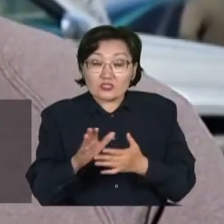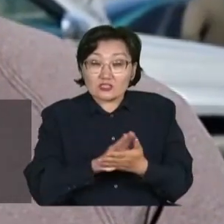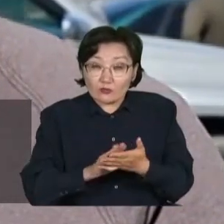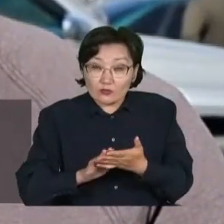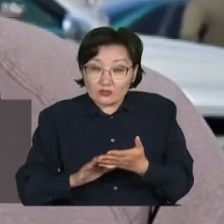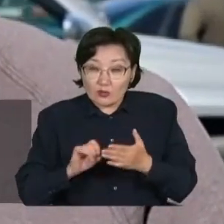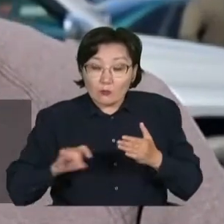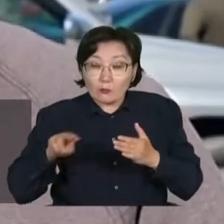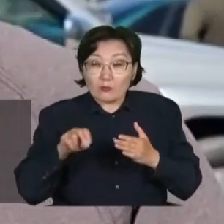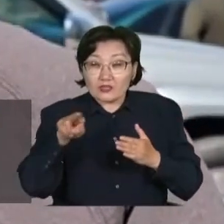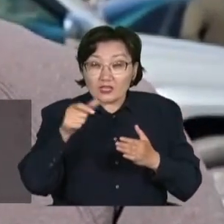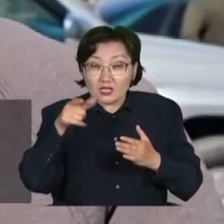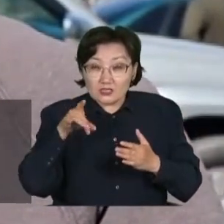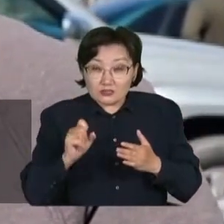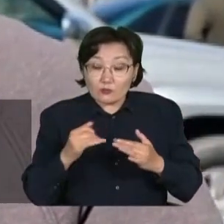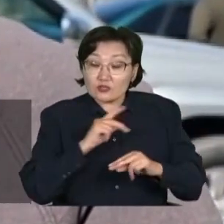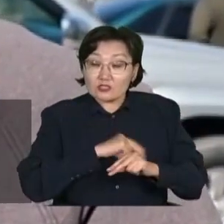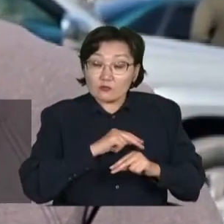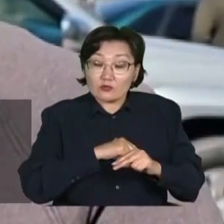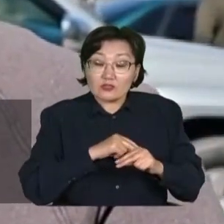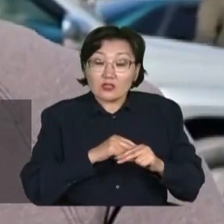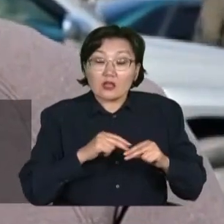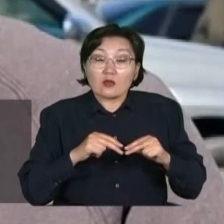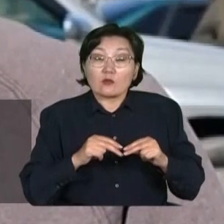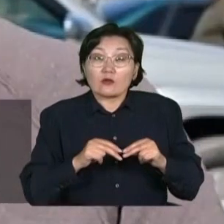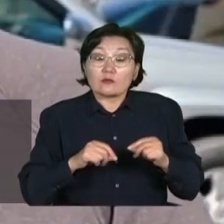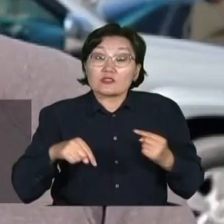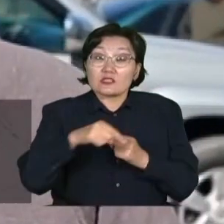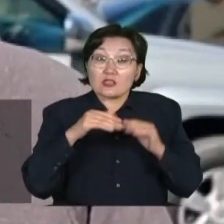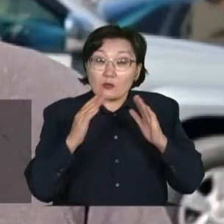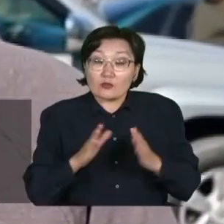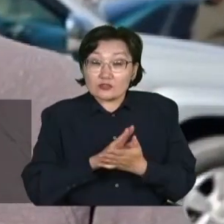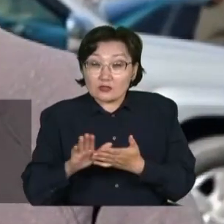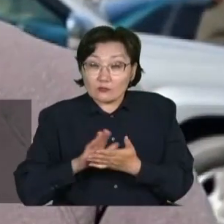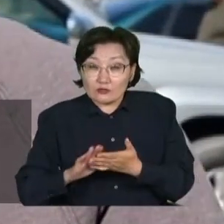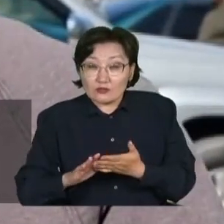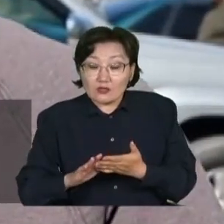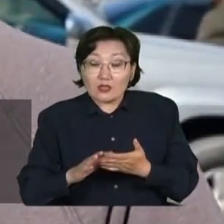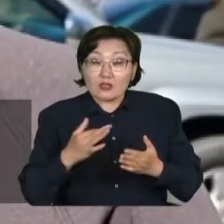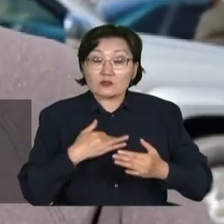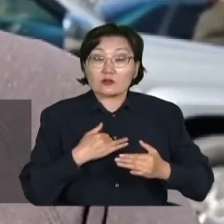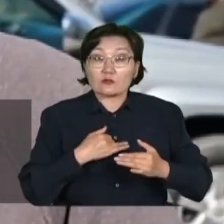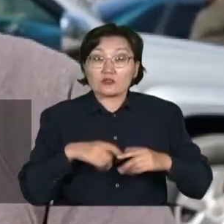микрорайоне Подгора. Сейчас работаем с объектами предпринимательства. Это многофункциональный